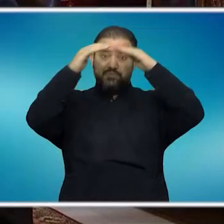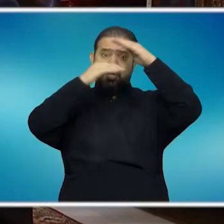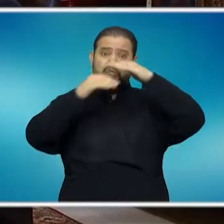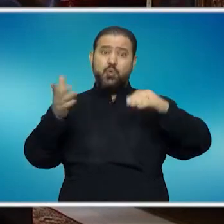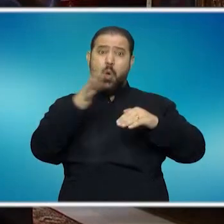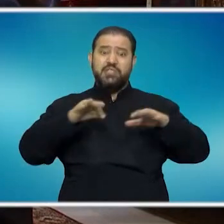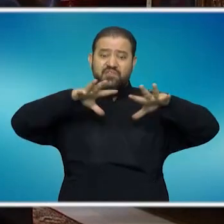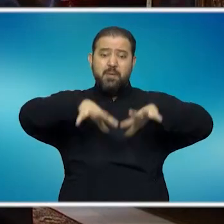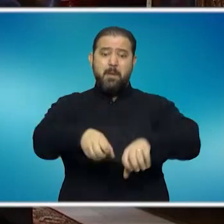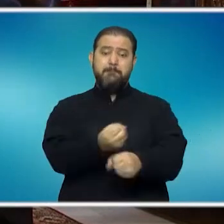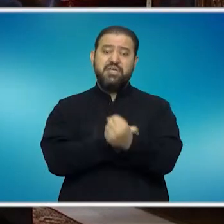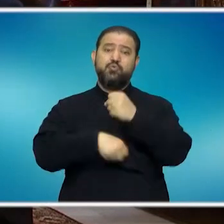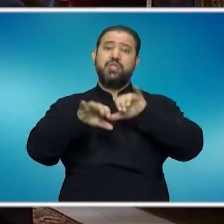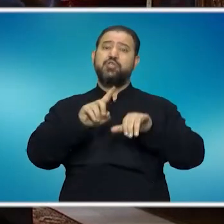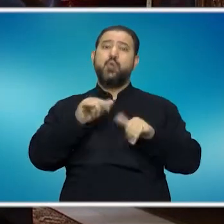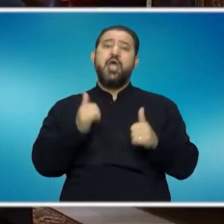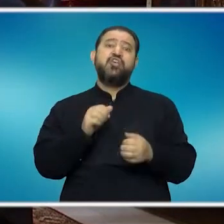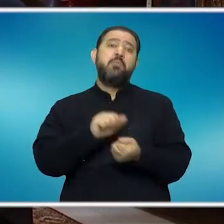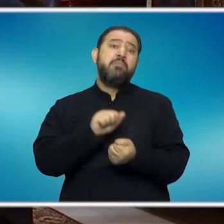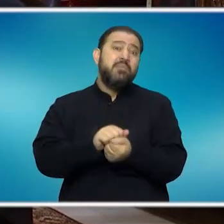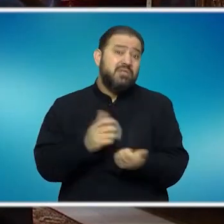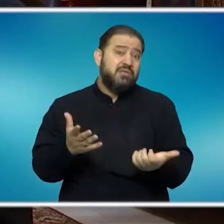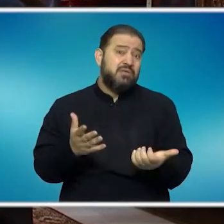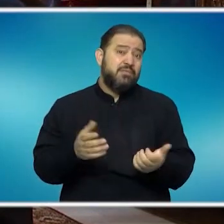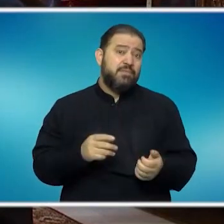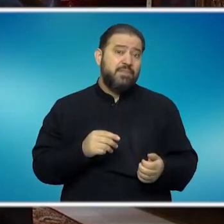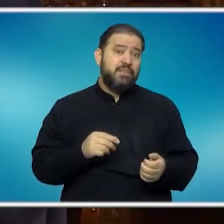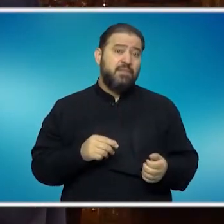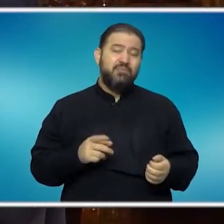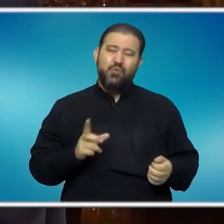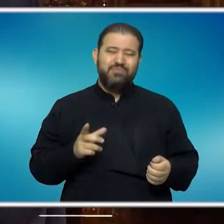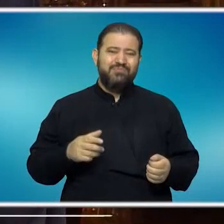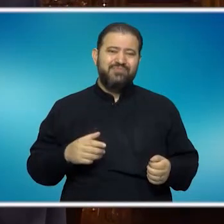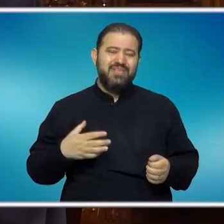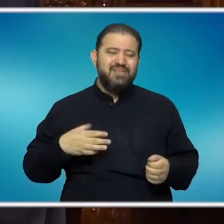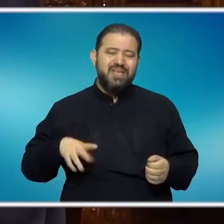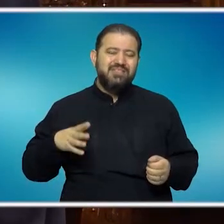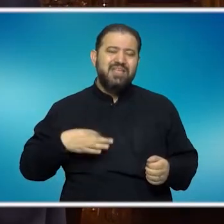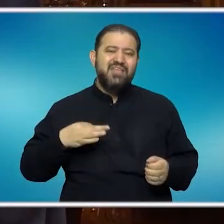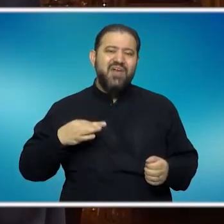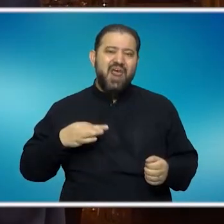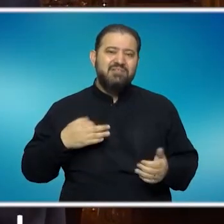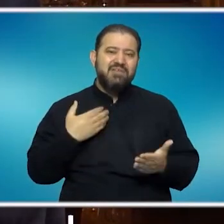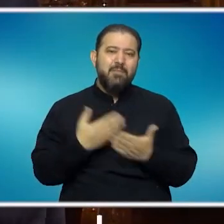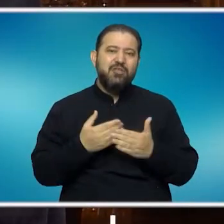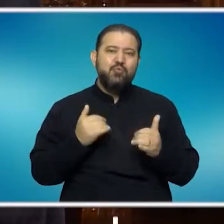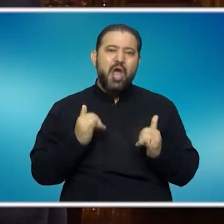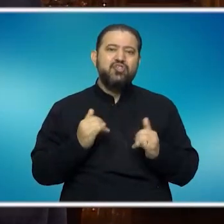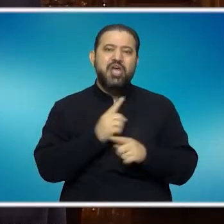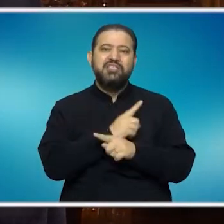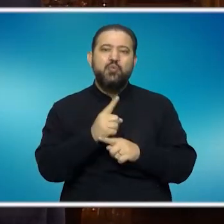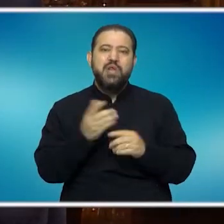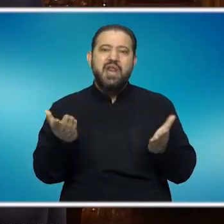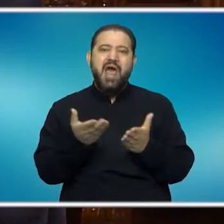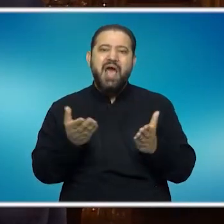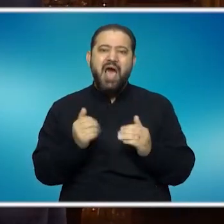fi atunci mântuiți, restaurați, nu aici pe pământ. Nu, ei ignoră partea aceasta atât de importantă